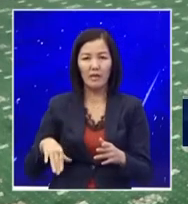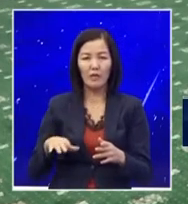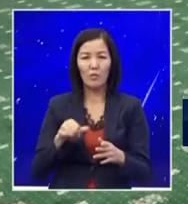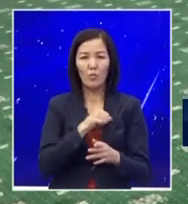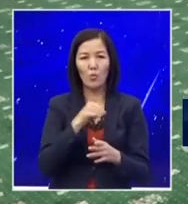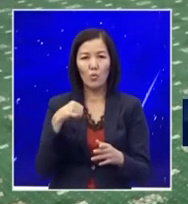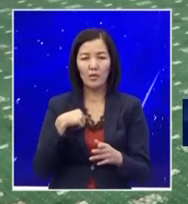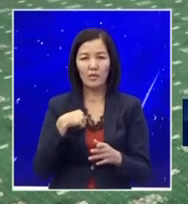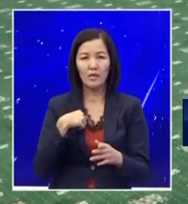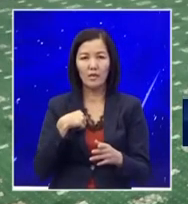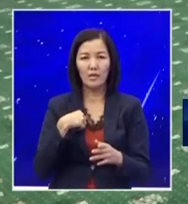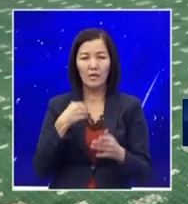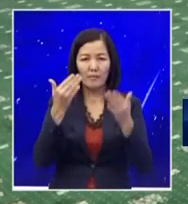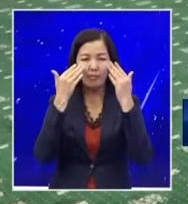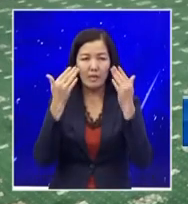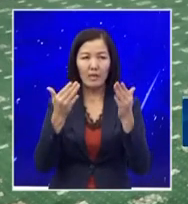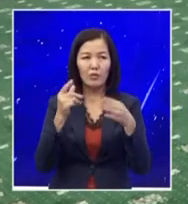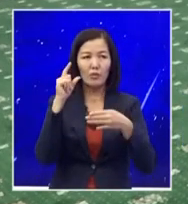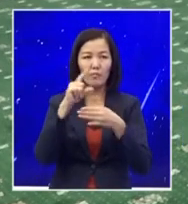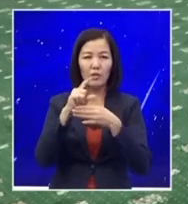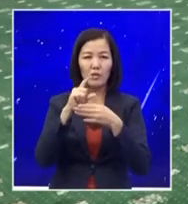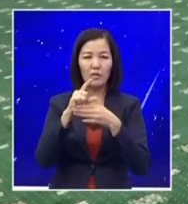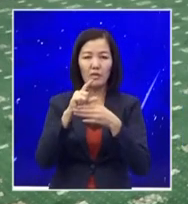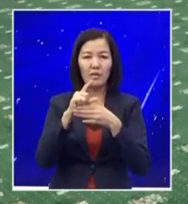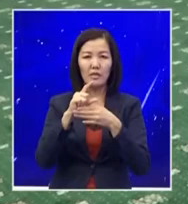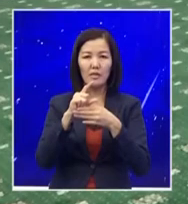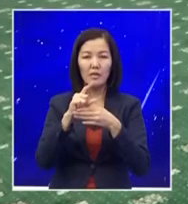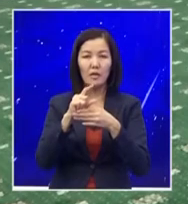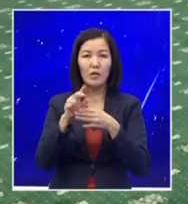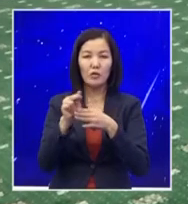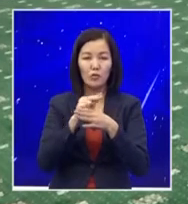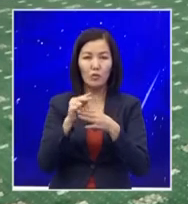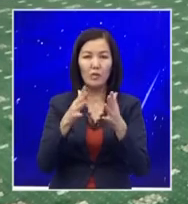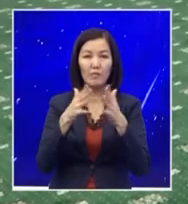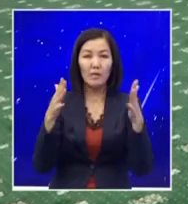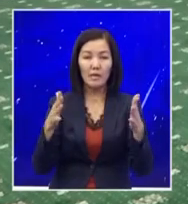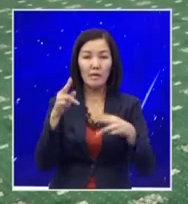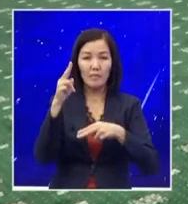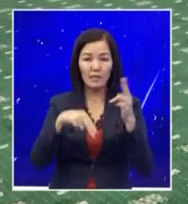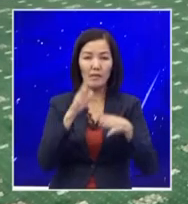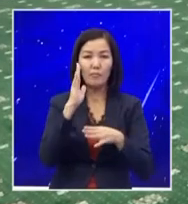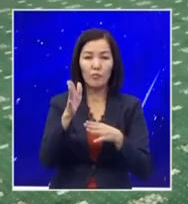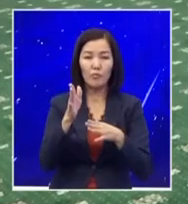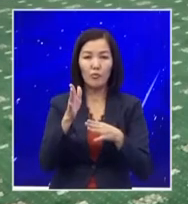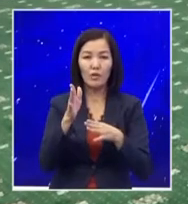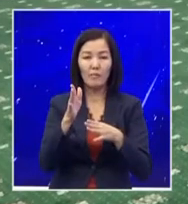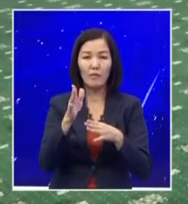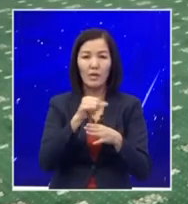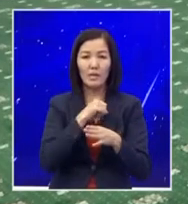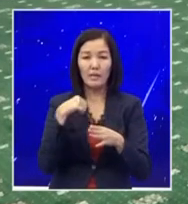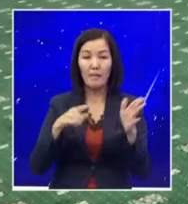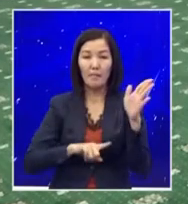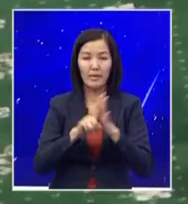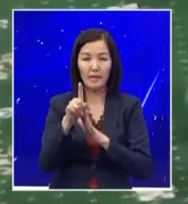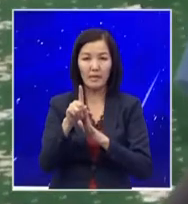мінекі кететін білген жоқ осы мешіттенді ұлғайтамын, осыны дұрыстаймын деп осы салып, өзін аяғына жеткіз